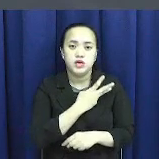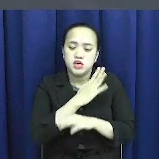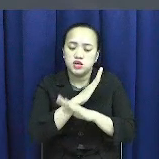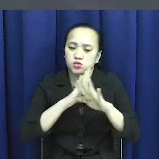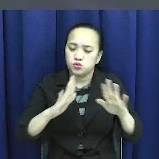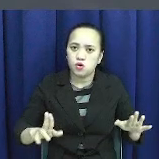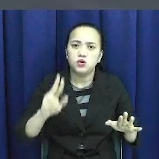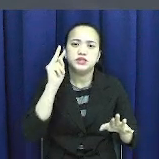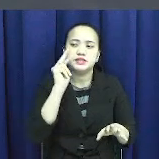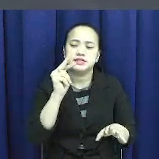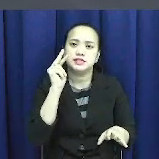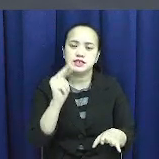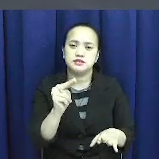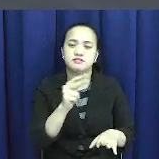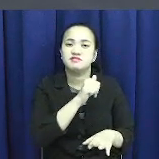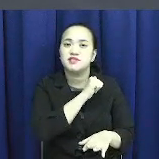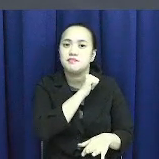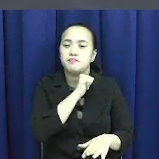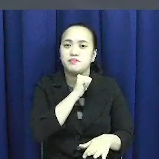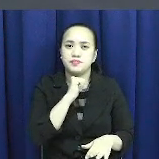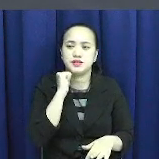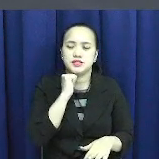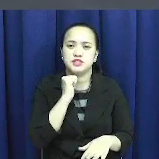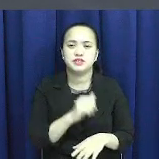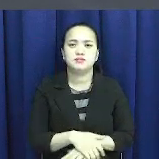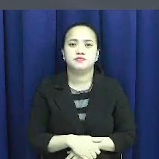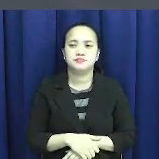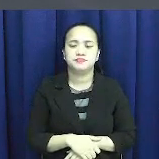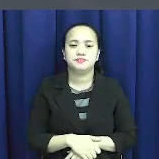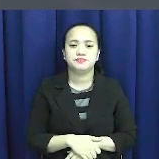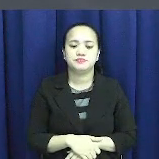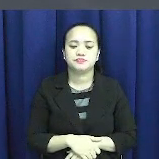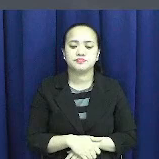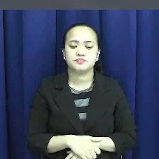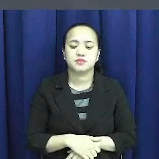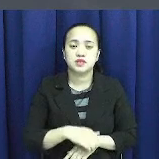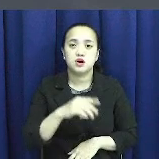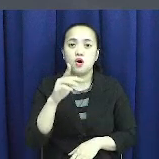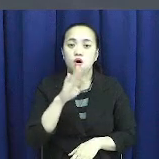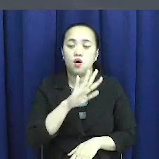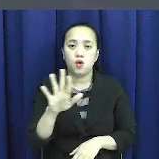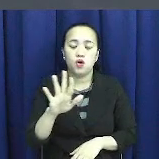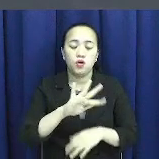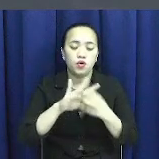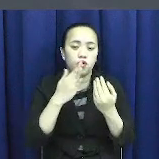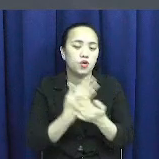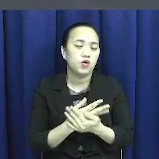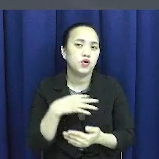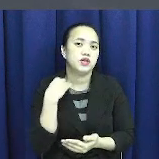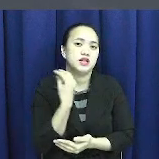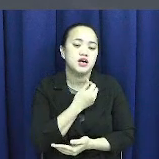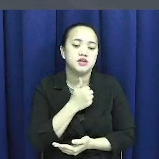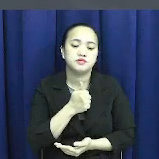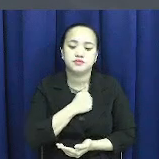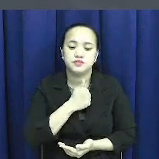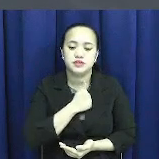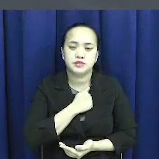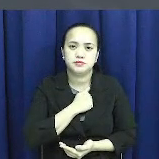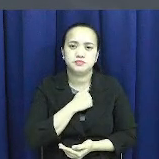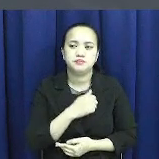give account of himself. Siya mismo ang mananagot sa harapan ng Diyos.